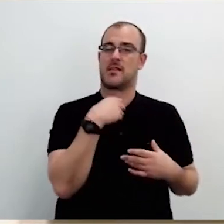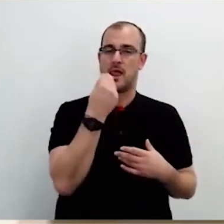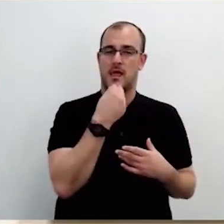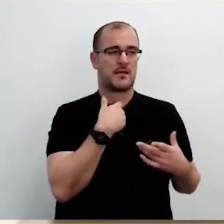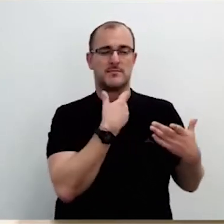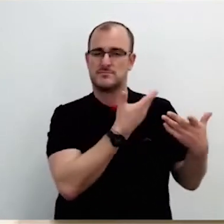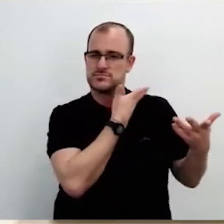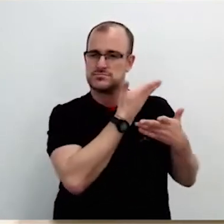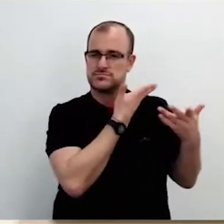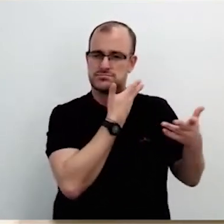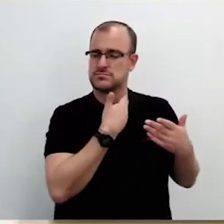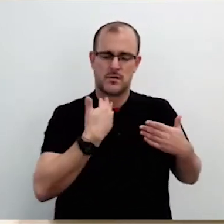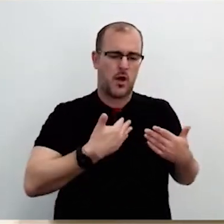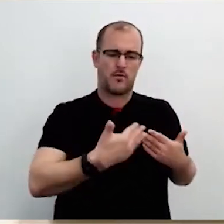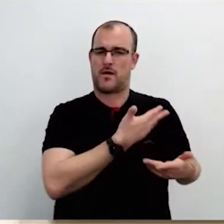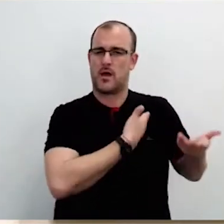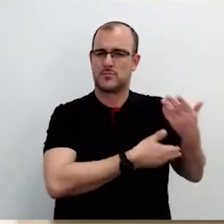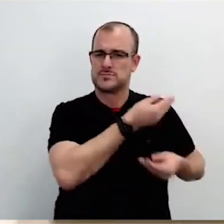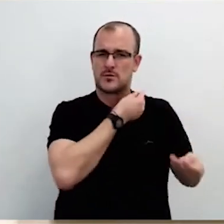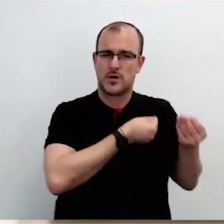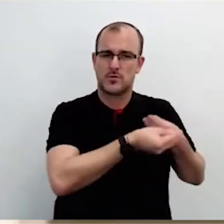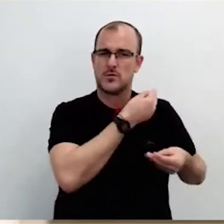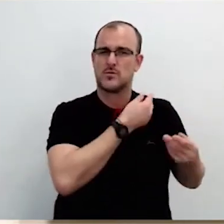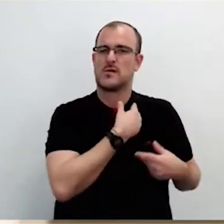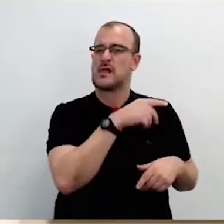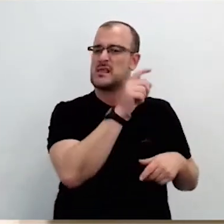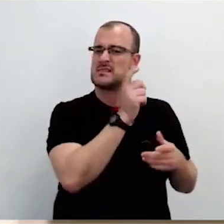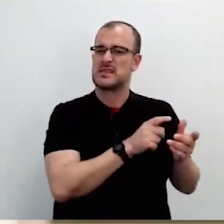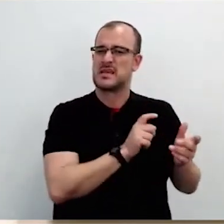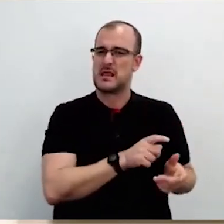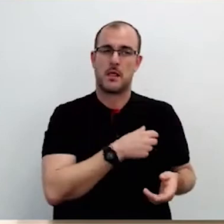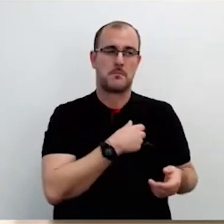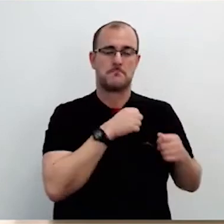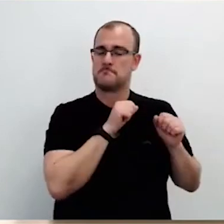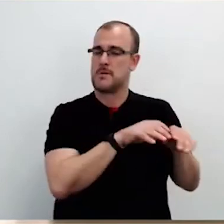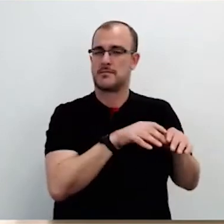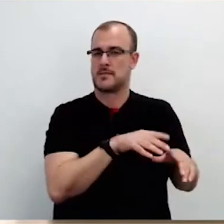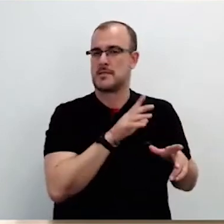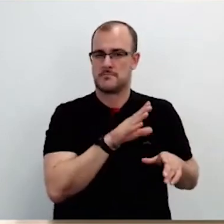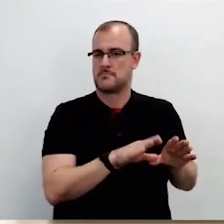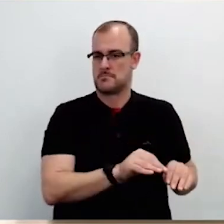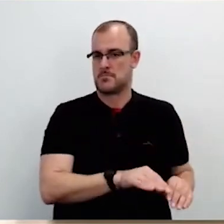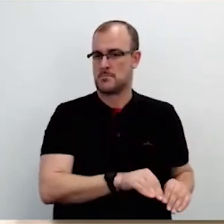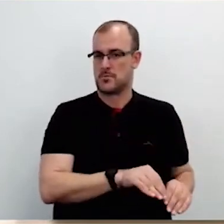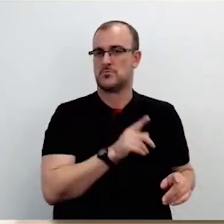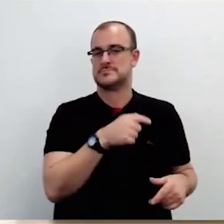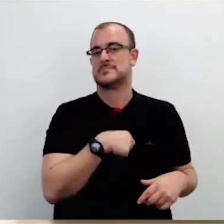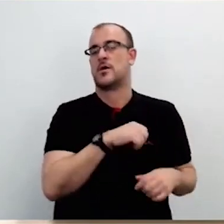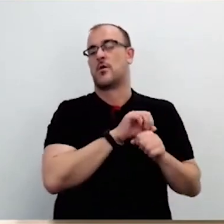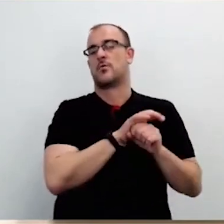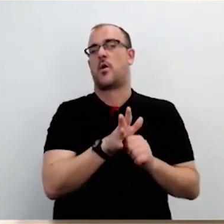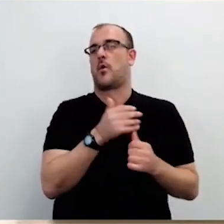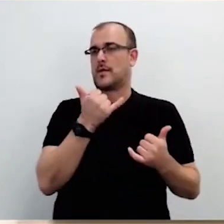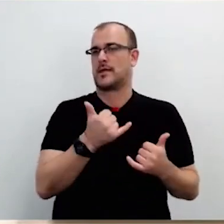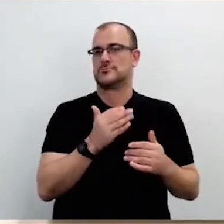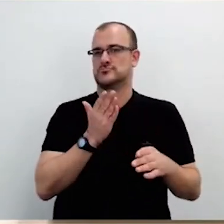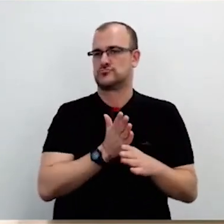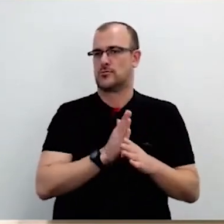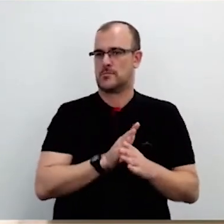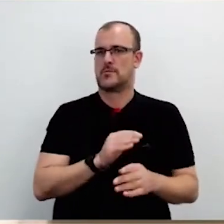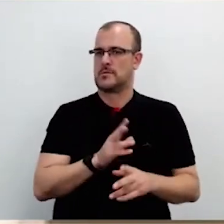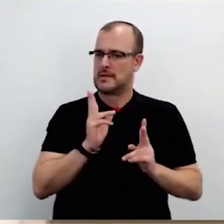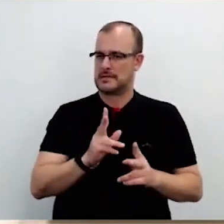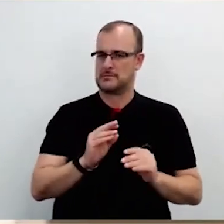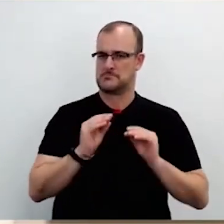tauschen wir uns regelmäßig aus, nutzen die digitalen Medien. Das ist in Corona ja nochmal richtig dann